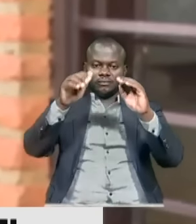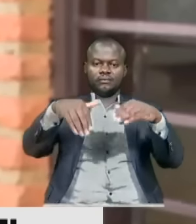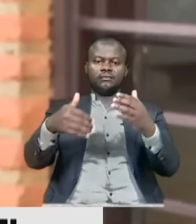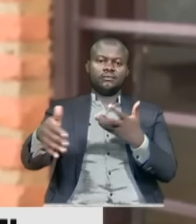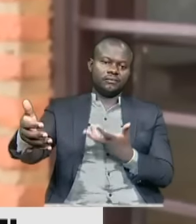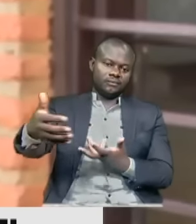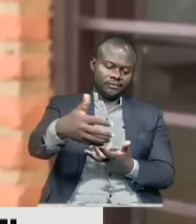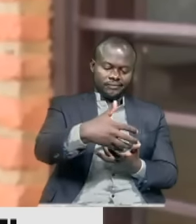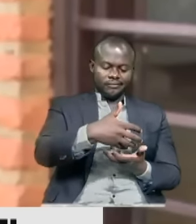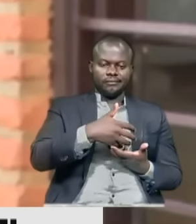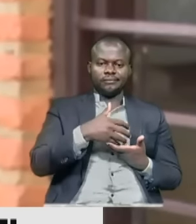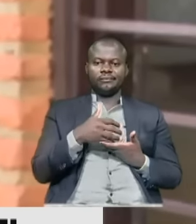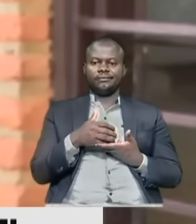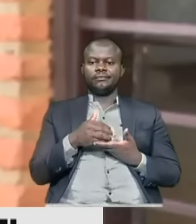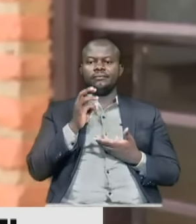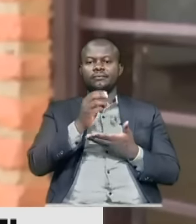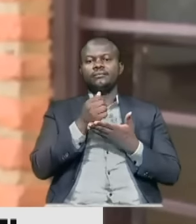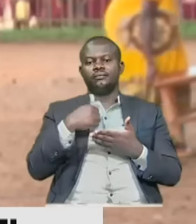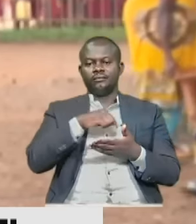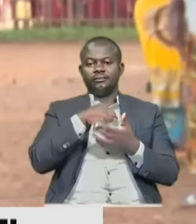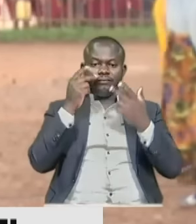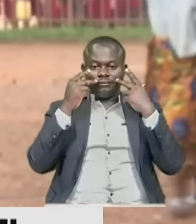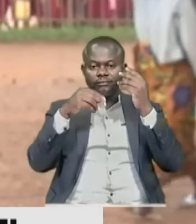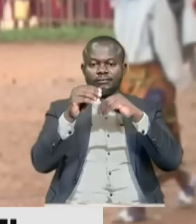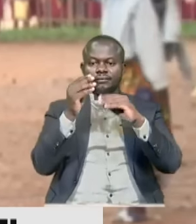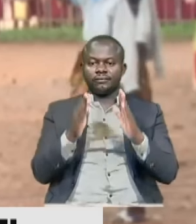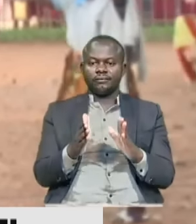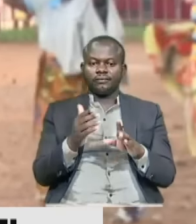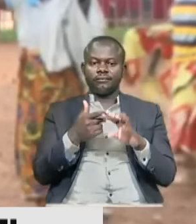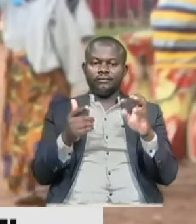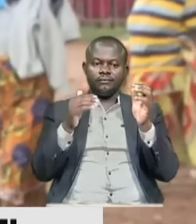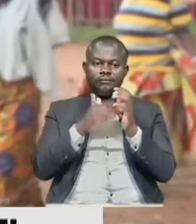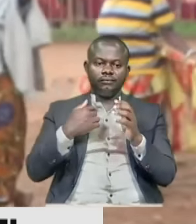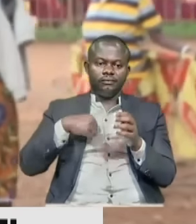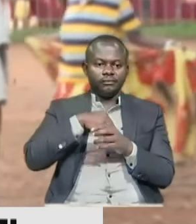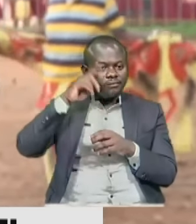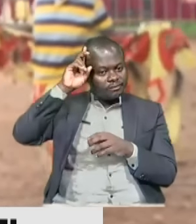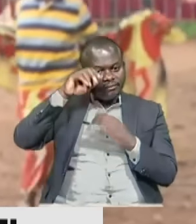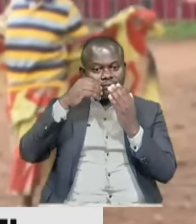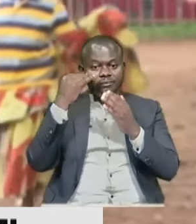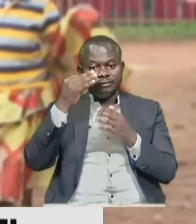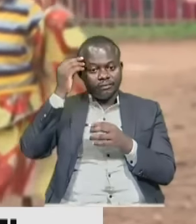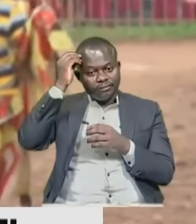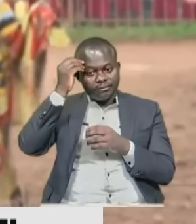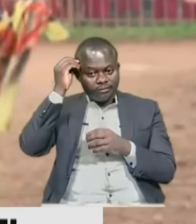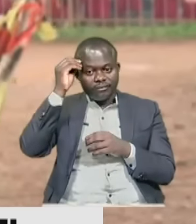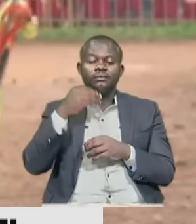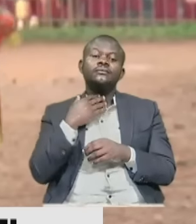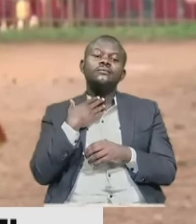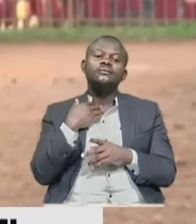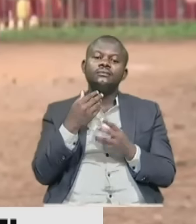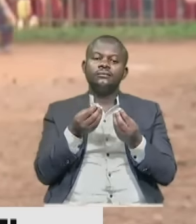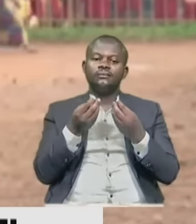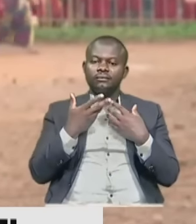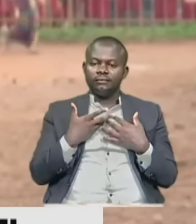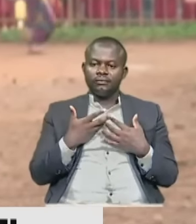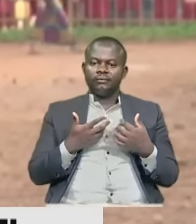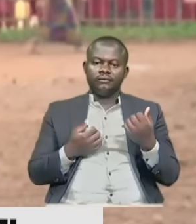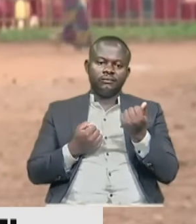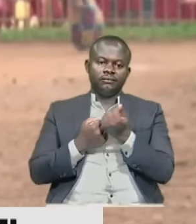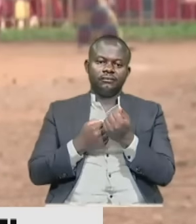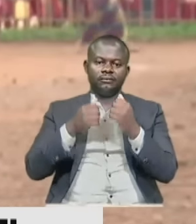tukayeza uko bisa kose bazadufasha kubona isoko. Ariko ntekeza ko ubwo badutekejeho bakaba bashaka kuduha ubufasha